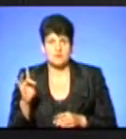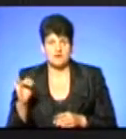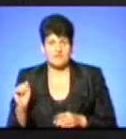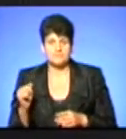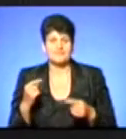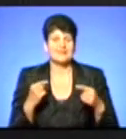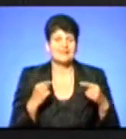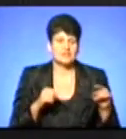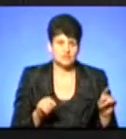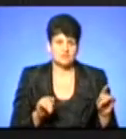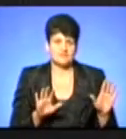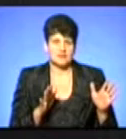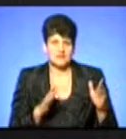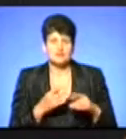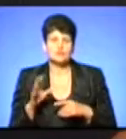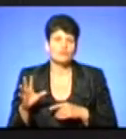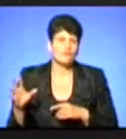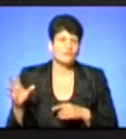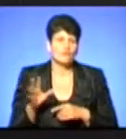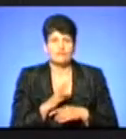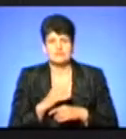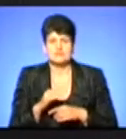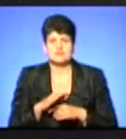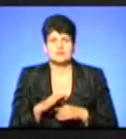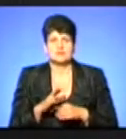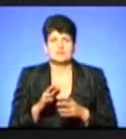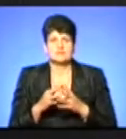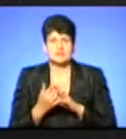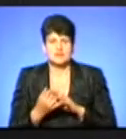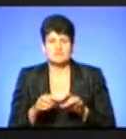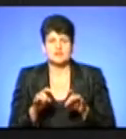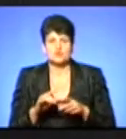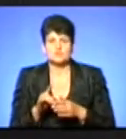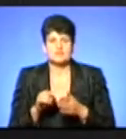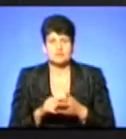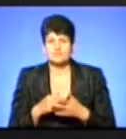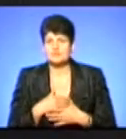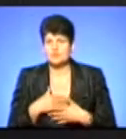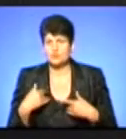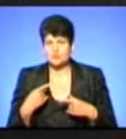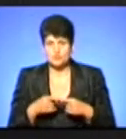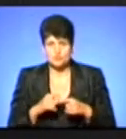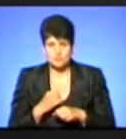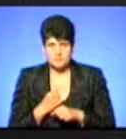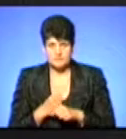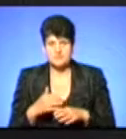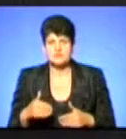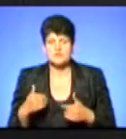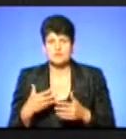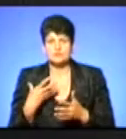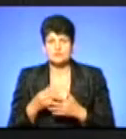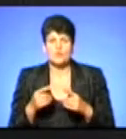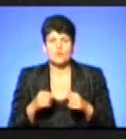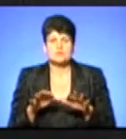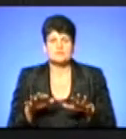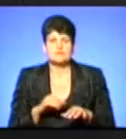Інший варіант, якщо всі мешканці на території якоїсь сільської ради вирішують питання, що вони не хочуть цього робити. Вони звертаються до свого органу